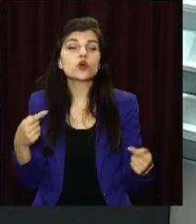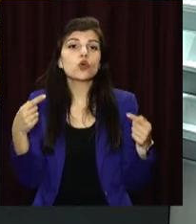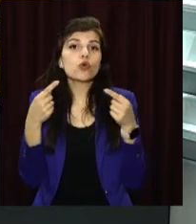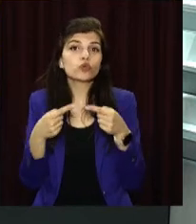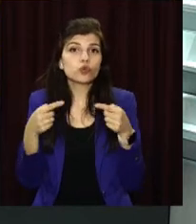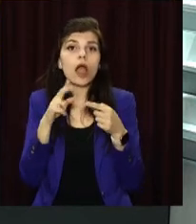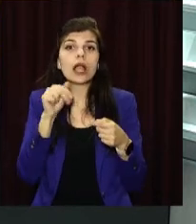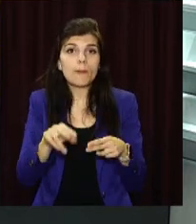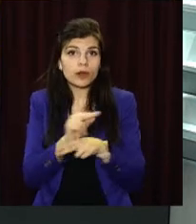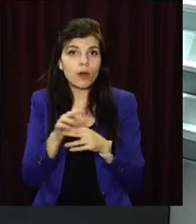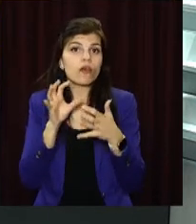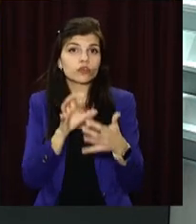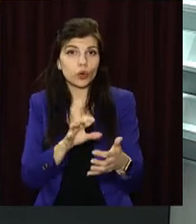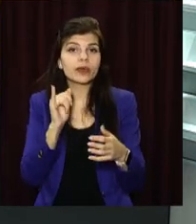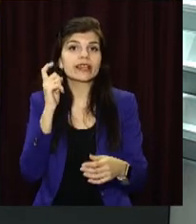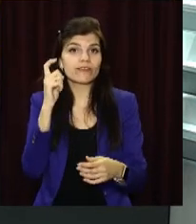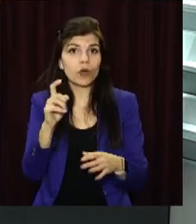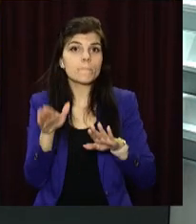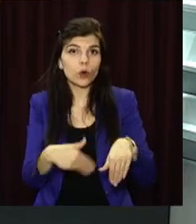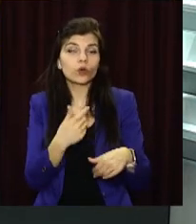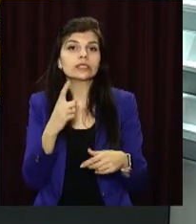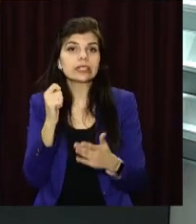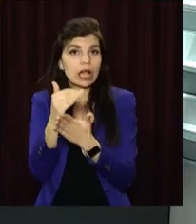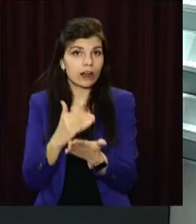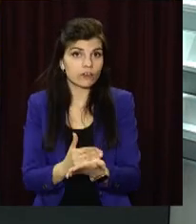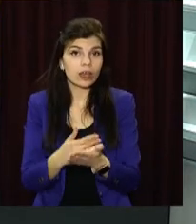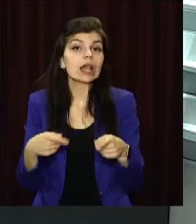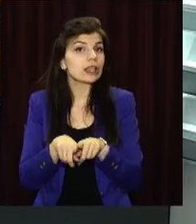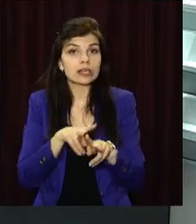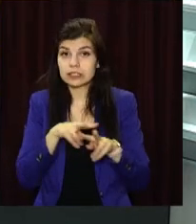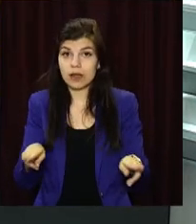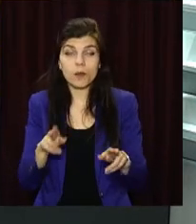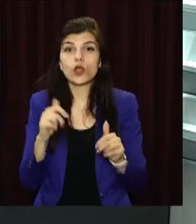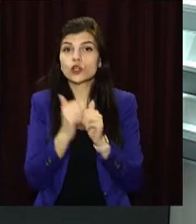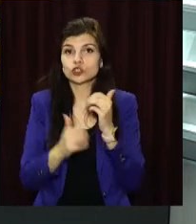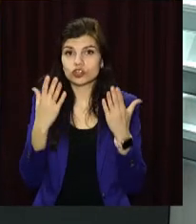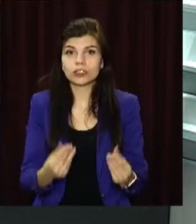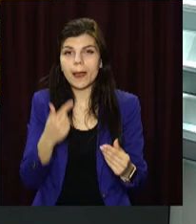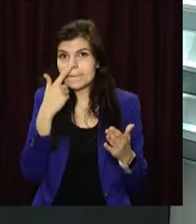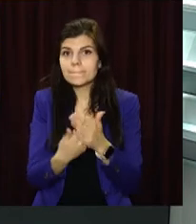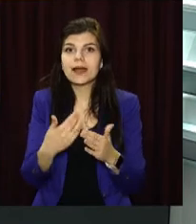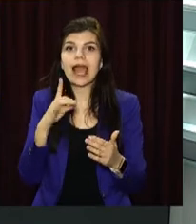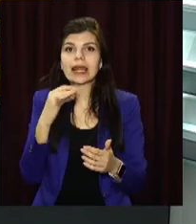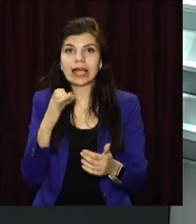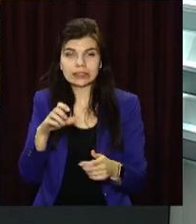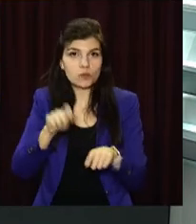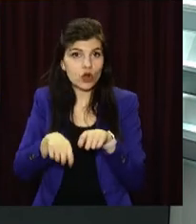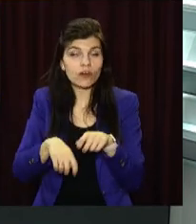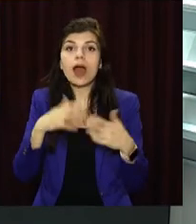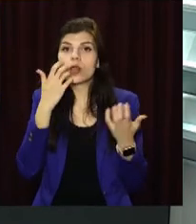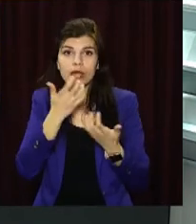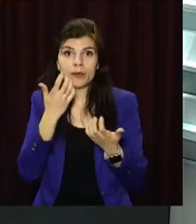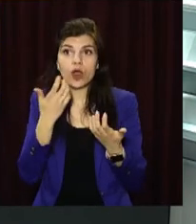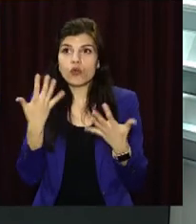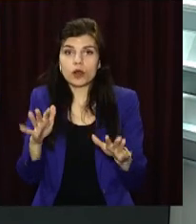і капремонт, автобуси та трамваї проходять за графіком. Так само, як і щоденні передрейсові перевірки. Потепління